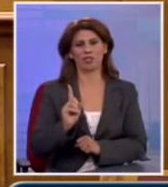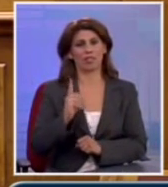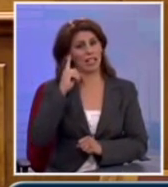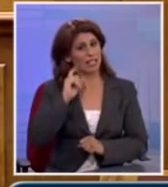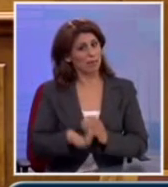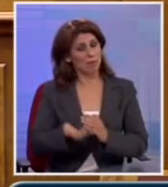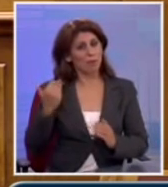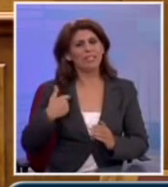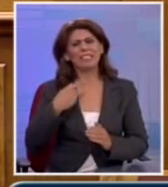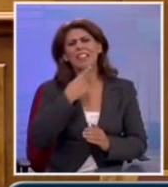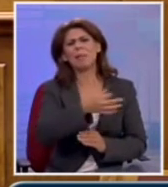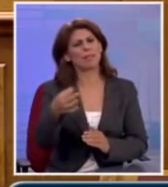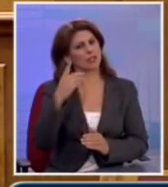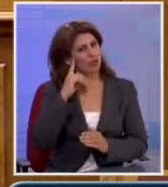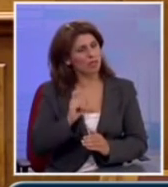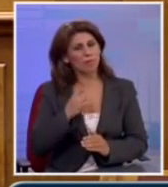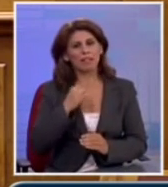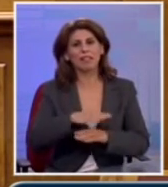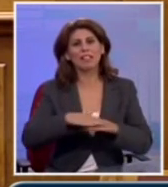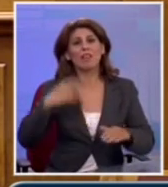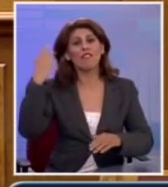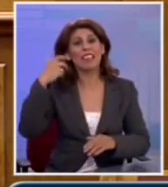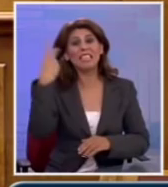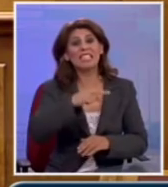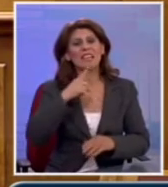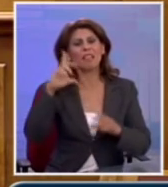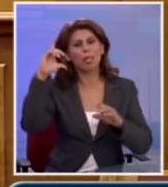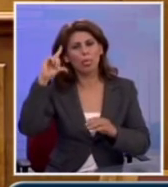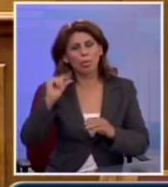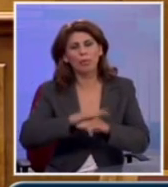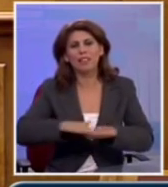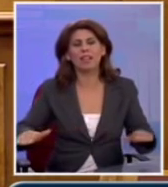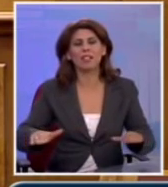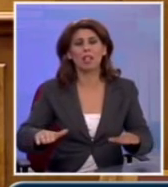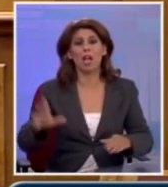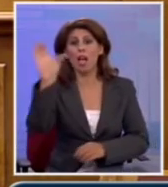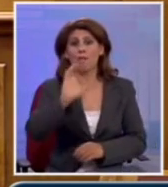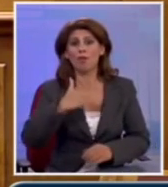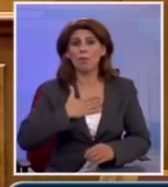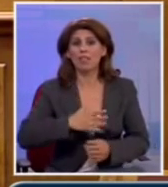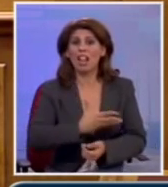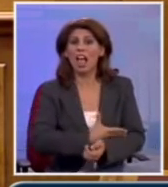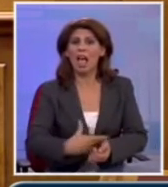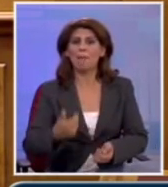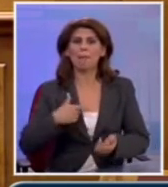Ξέρουμε εκ των προτέρων τι θα πείτε, γιατί έχει στερέψει και η φαντασία σας. Η Ευρώπη ήθελε αίμα και εμείς αντισταθήκαμε.